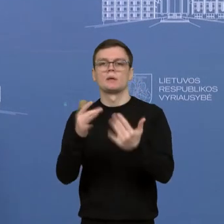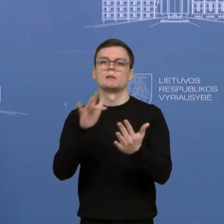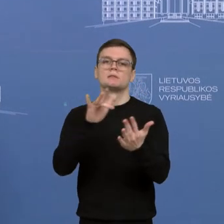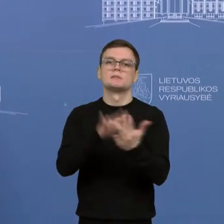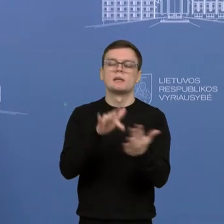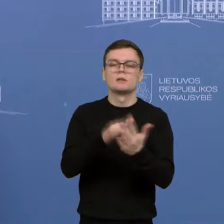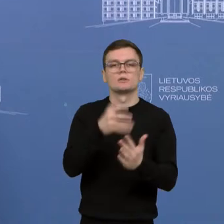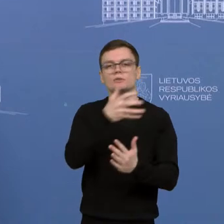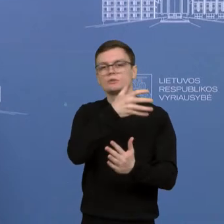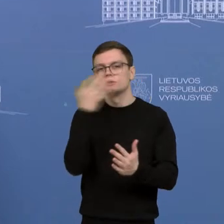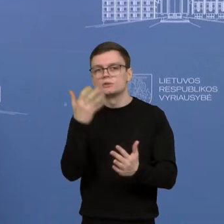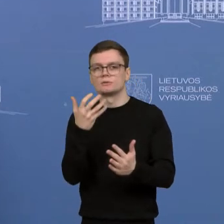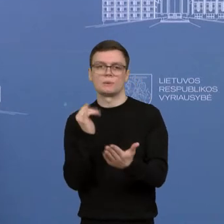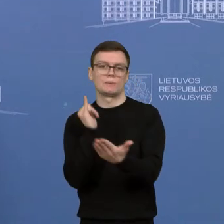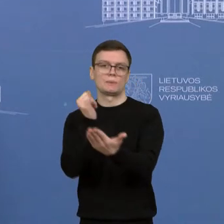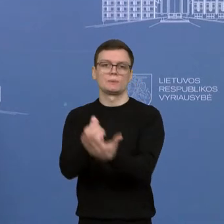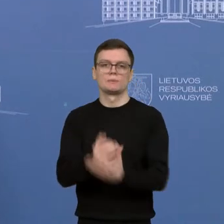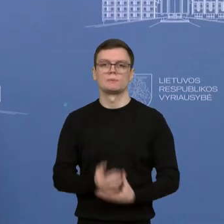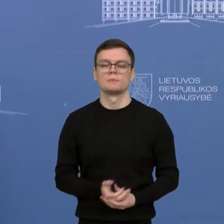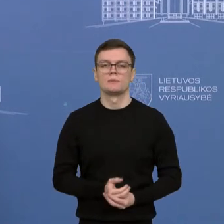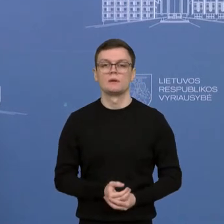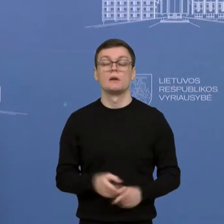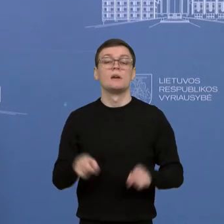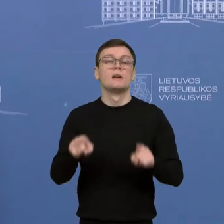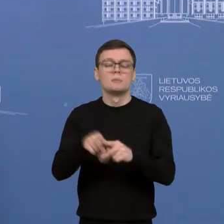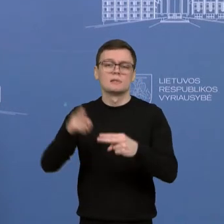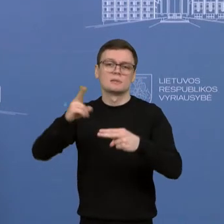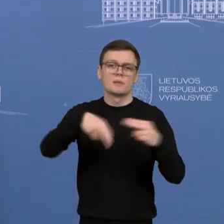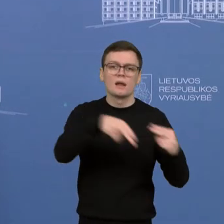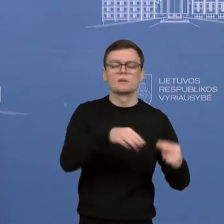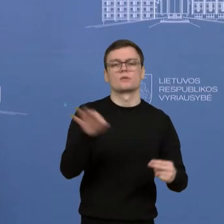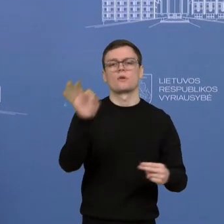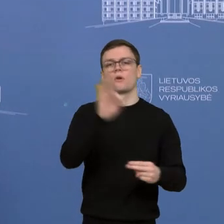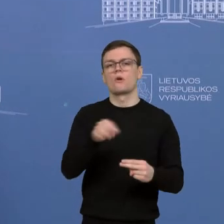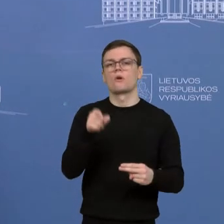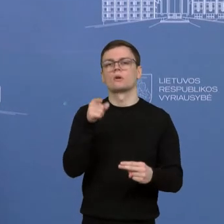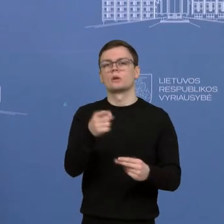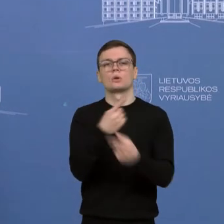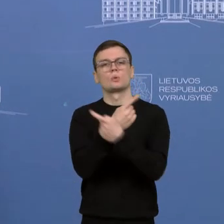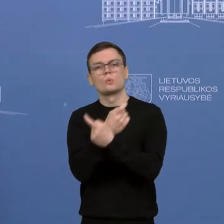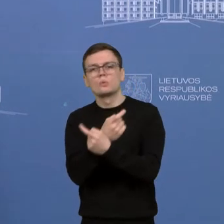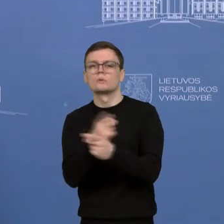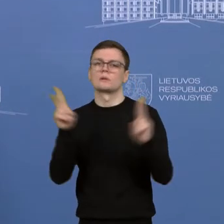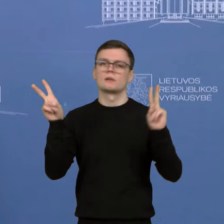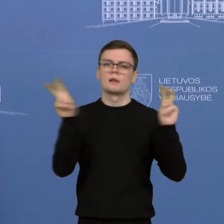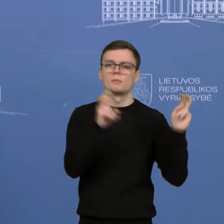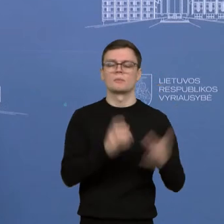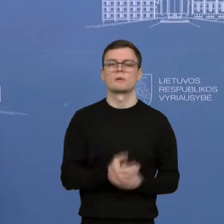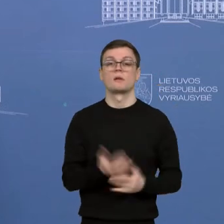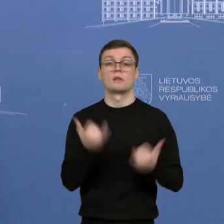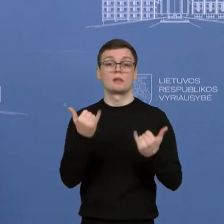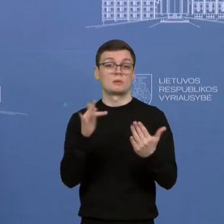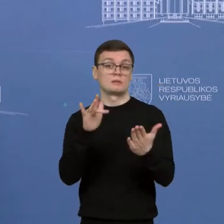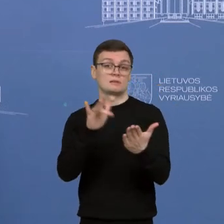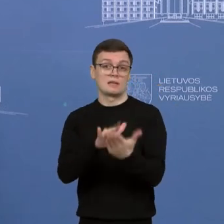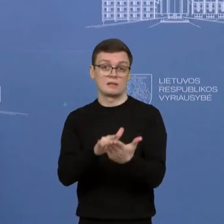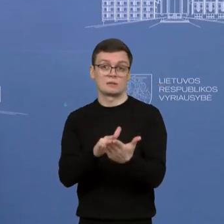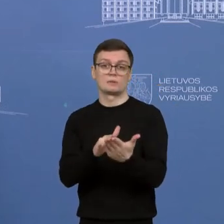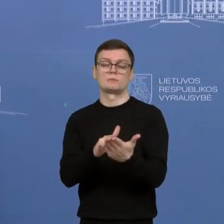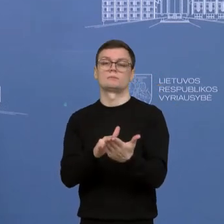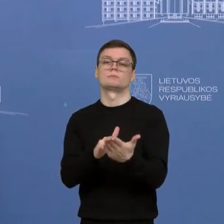šilumos tiekime. Ir taip pat yra sprendžiami kūro klausimai, tai yra centralizuotai